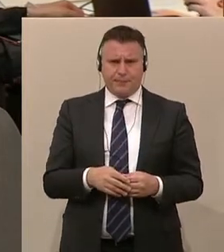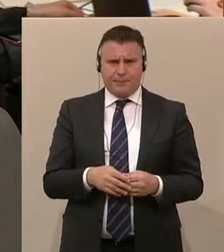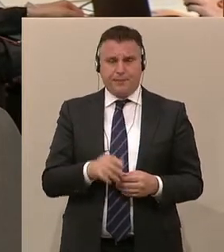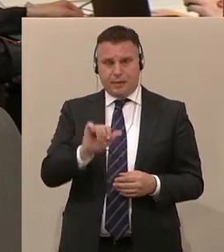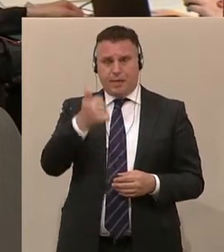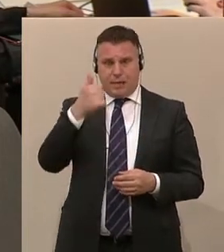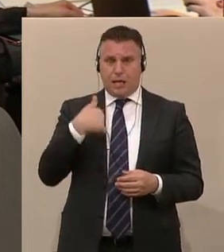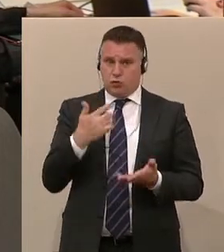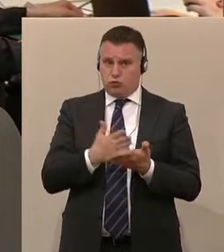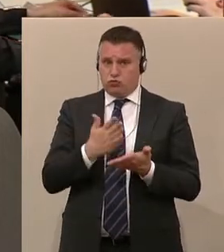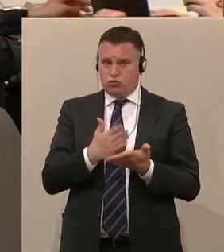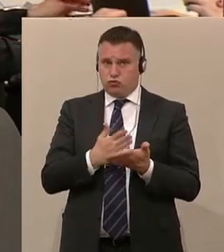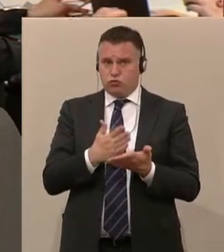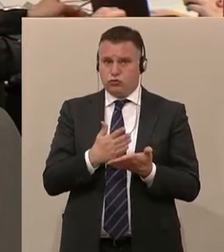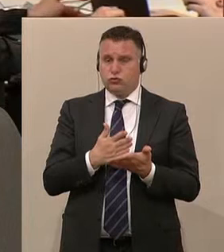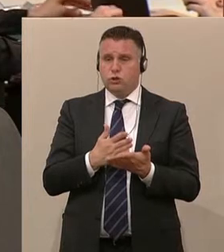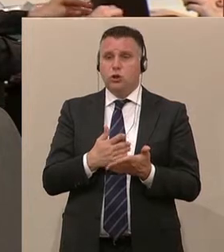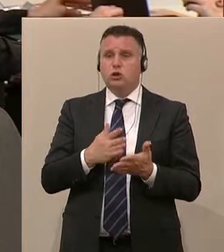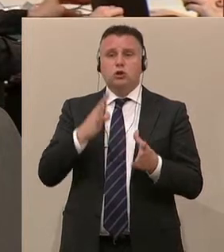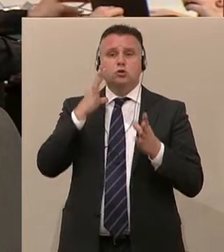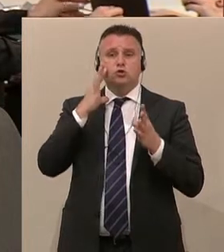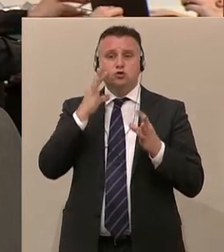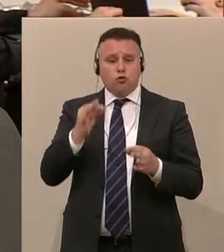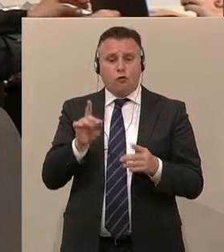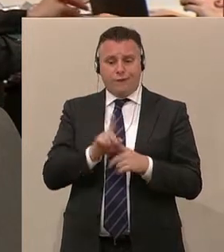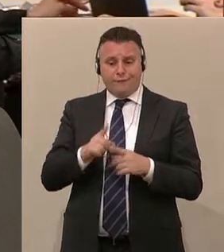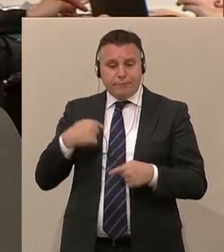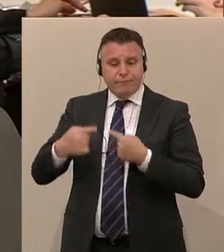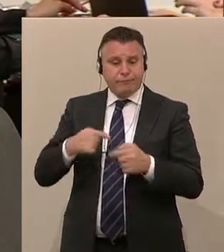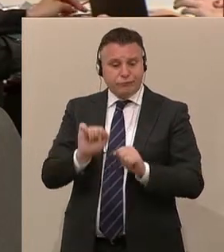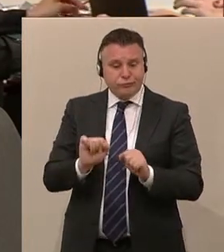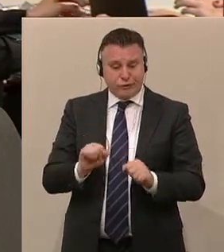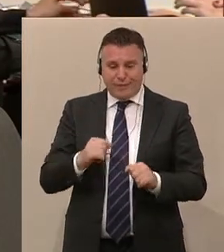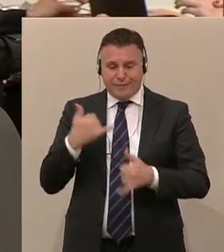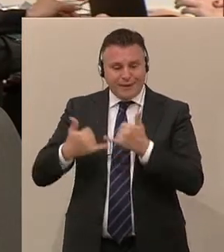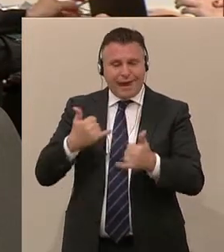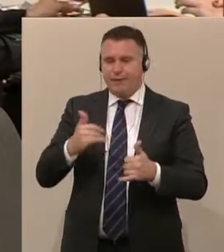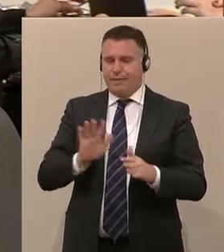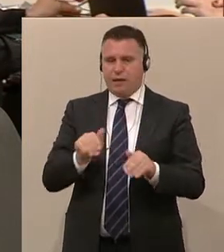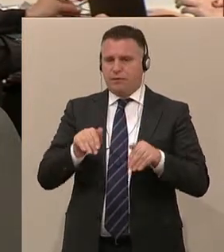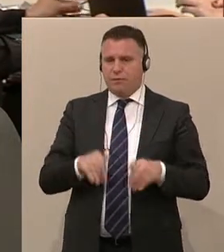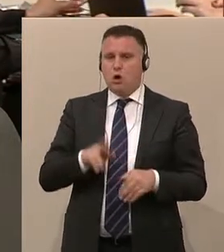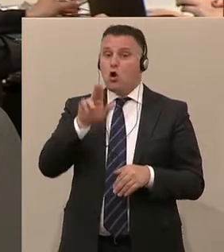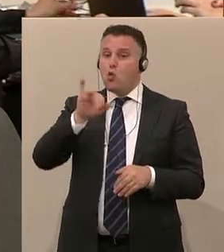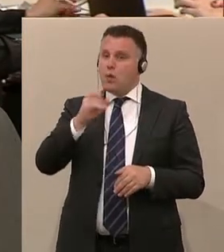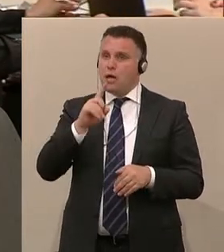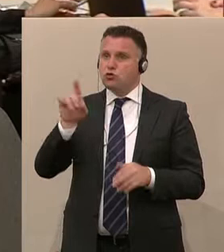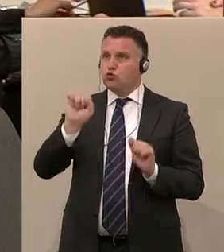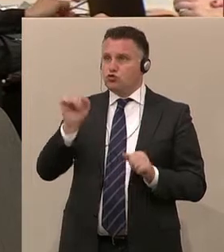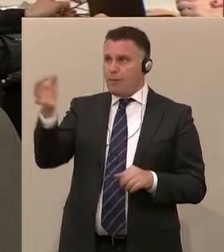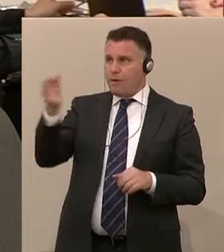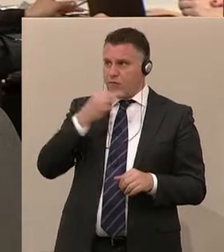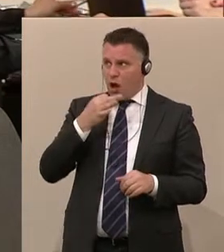Erste, was wir getan haben, ist eben nicht so fortzuschreiten, wie es die Jahre davor passiert ist. Weil immer, wenn die UNESCO angefragt hat,